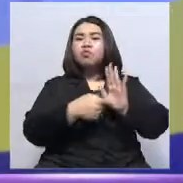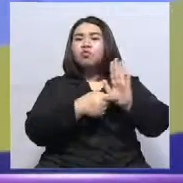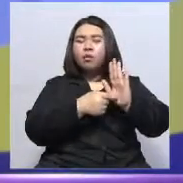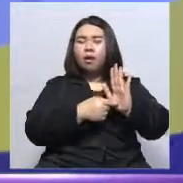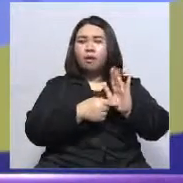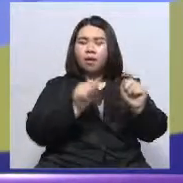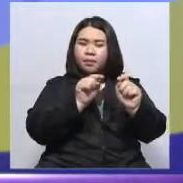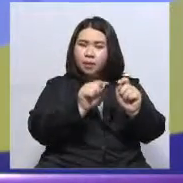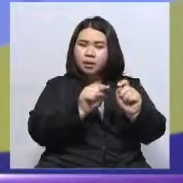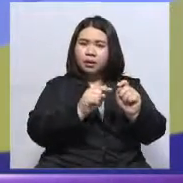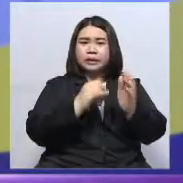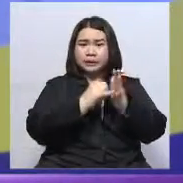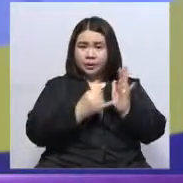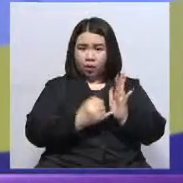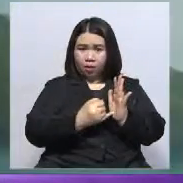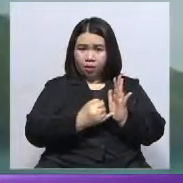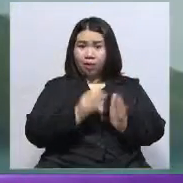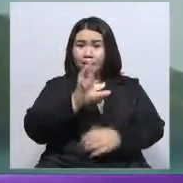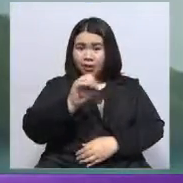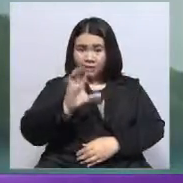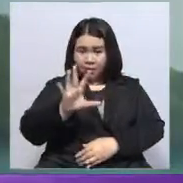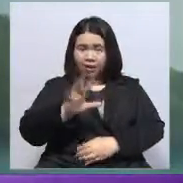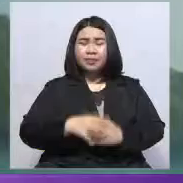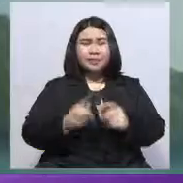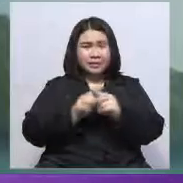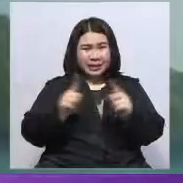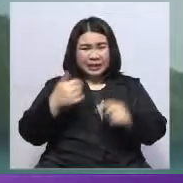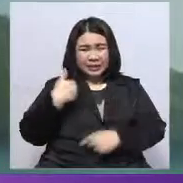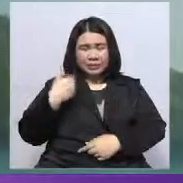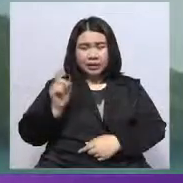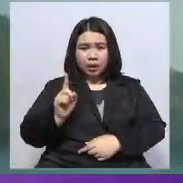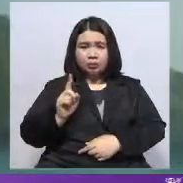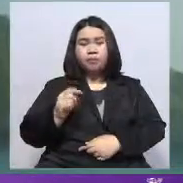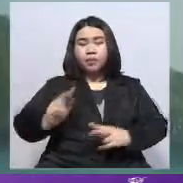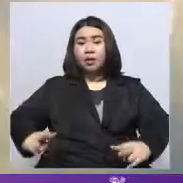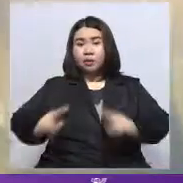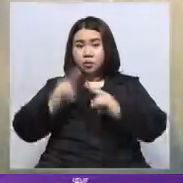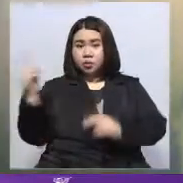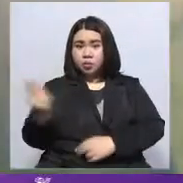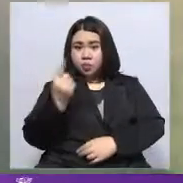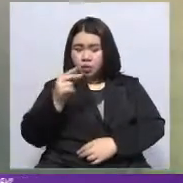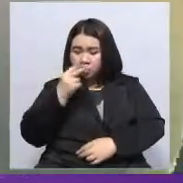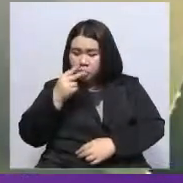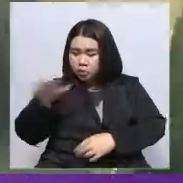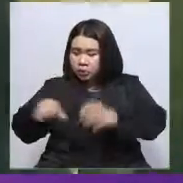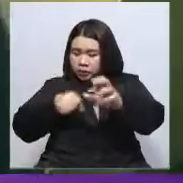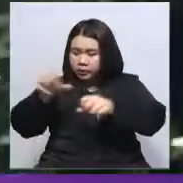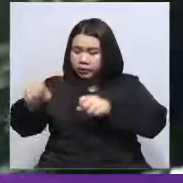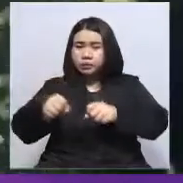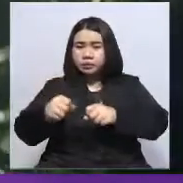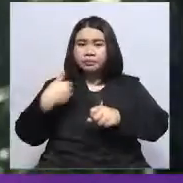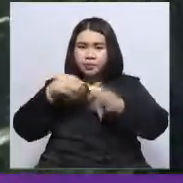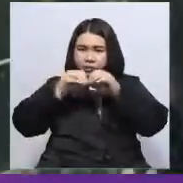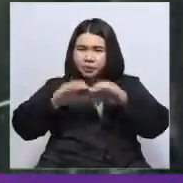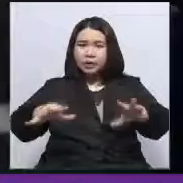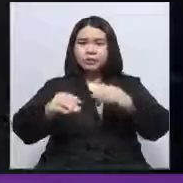ตจังหวัดจึงเขียนว่า55จังหวัดแต่จริงๆแล้วมันยังมีพื้นที่ที่กระทรวงการท่องเที่ยวจะต้องไปทำการดึงขึ้นมาอีกมาประก